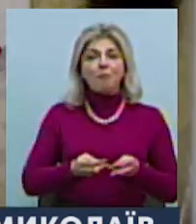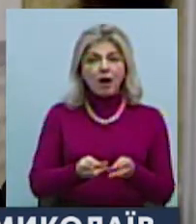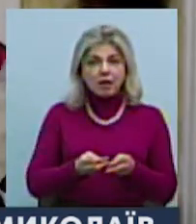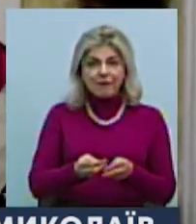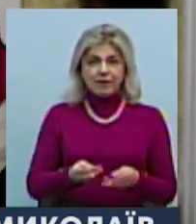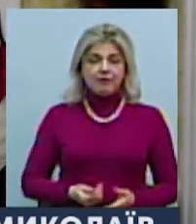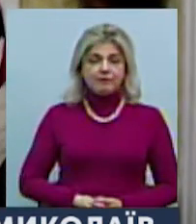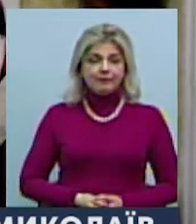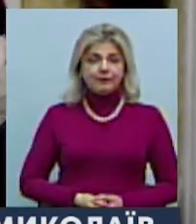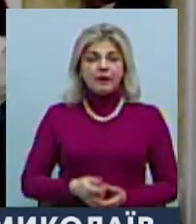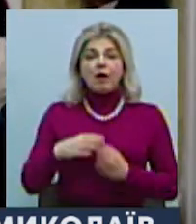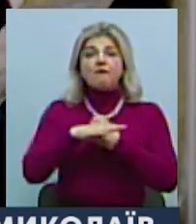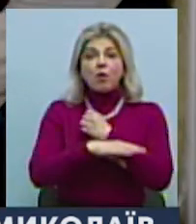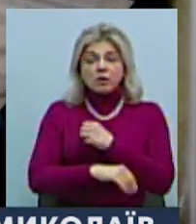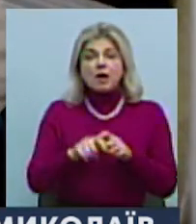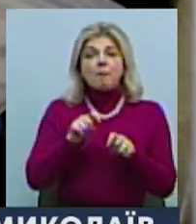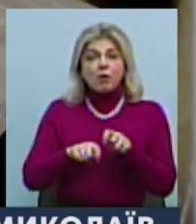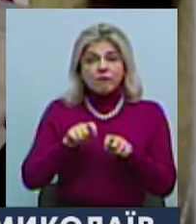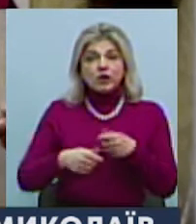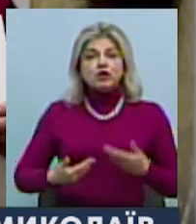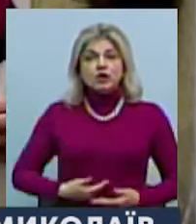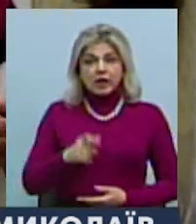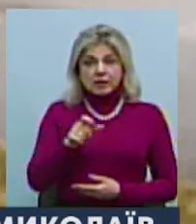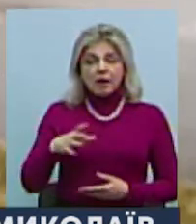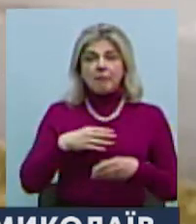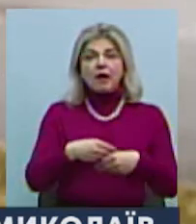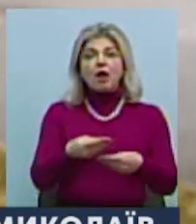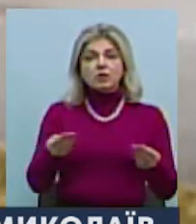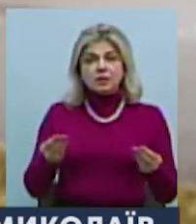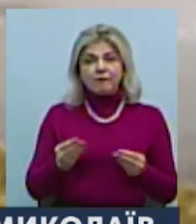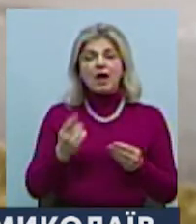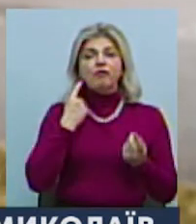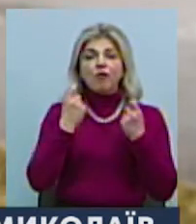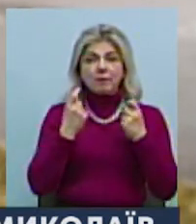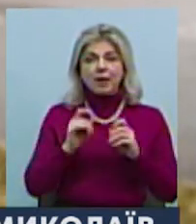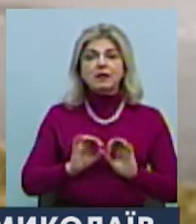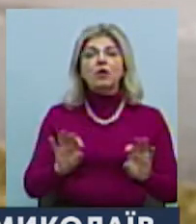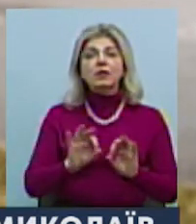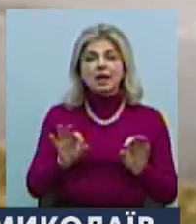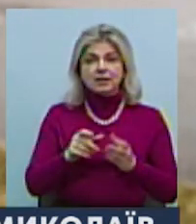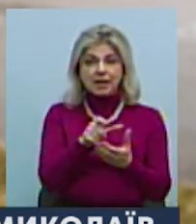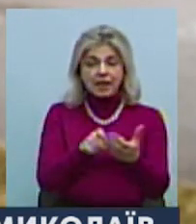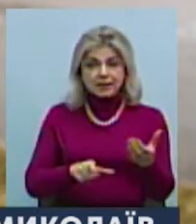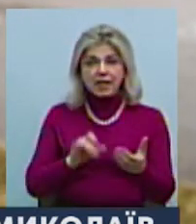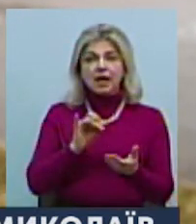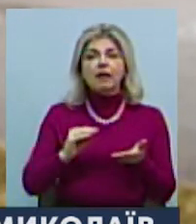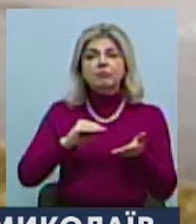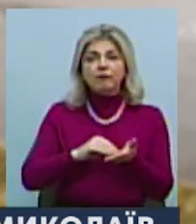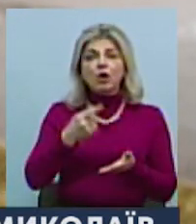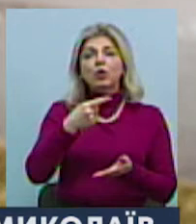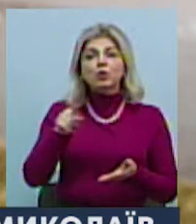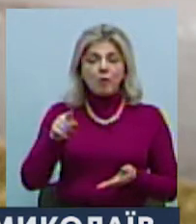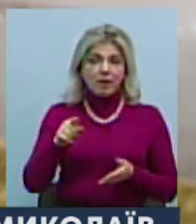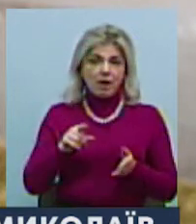газово-опалювальних приладів. Наприкінці рейдової перевірки жителям було роздано інформаційно-роз'яснювальні листівки із зазначеним номером